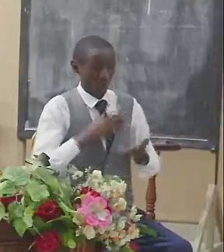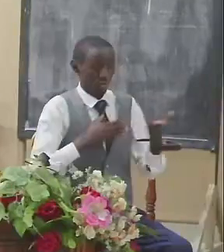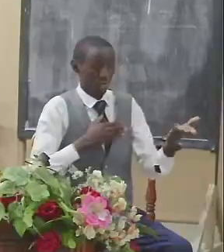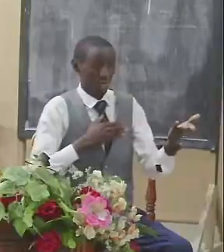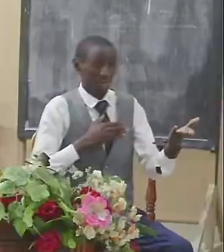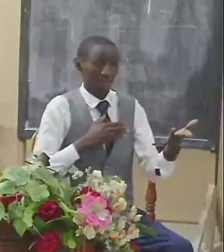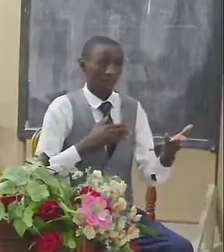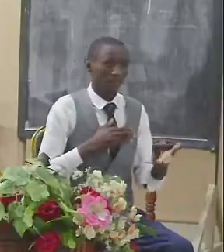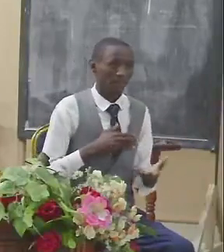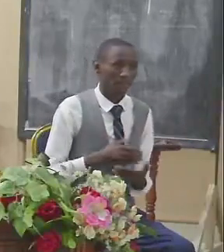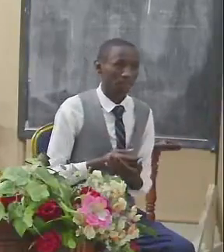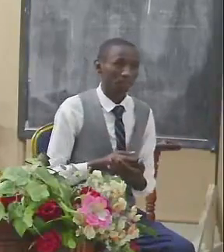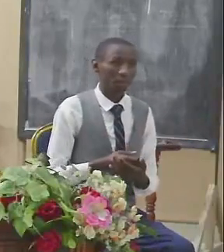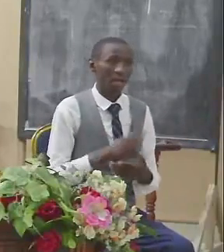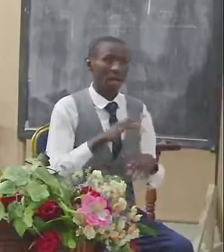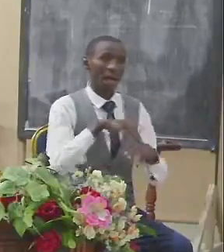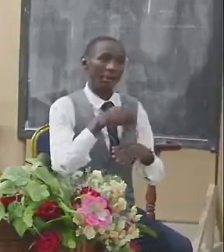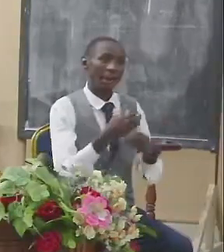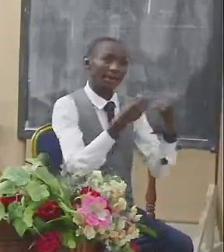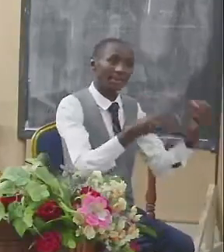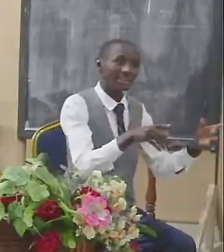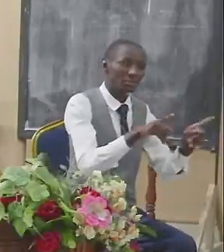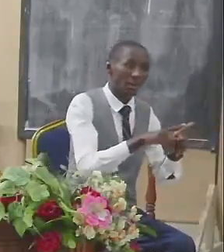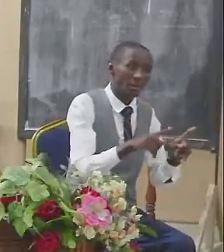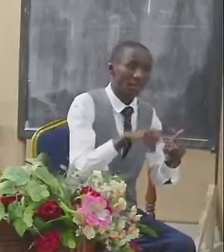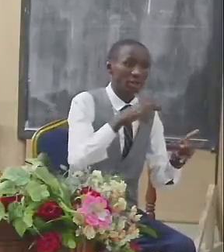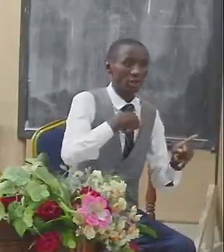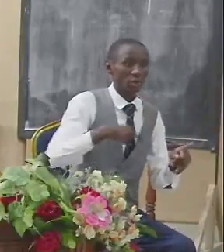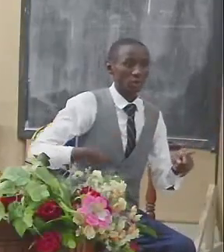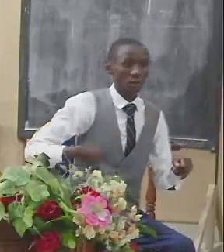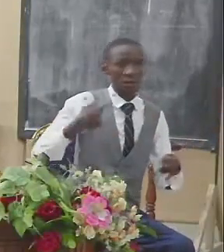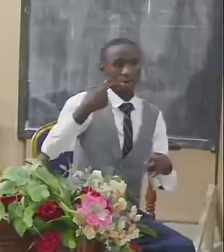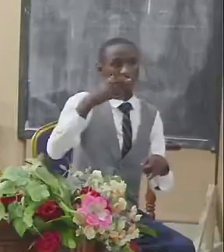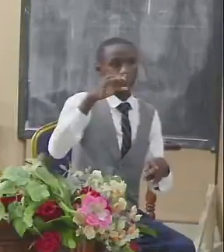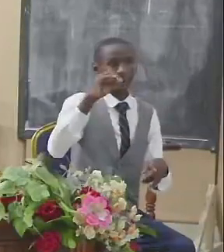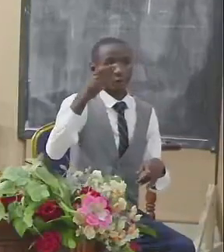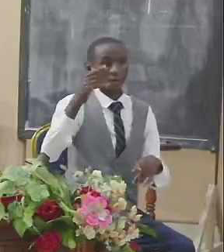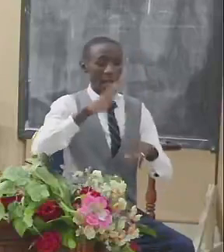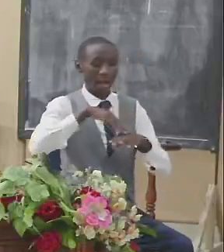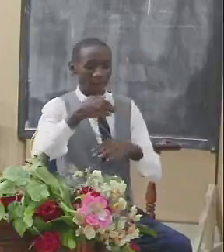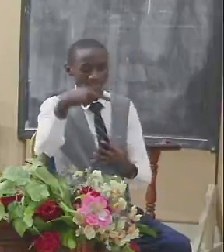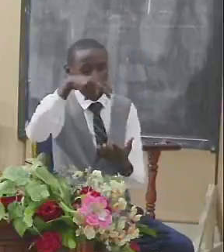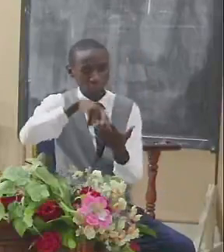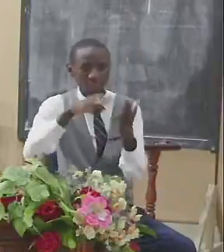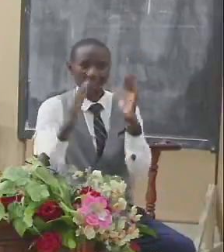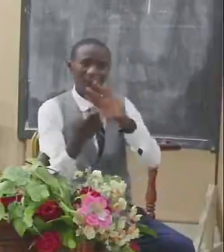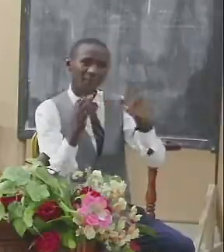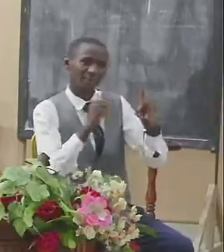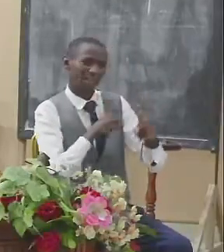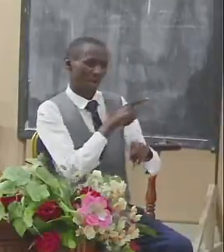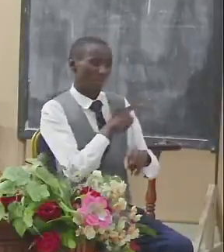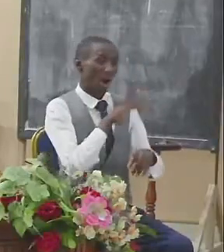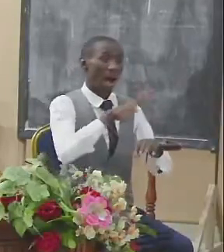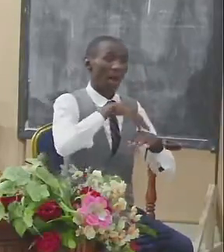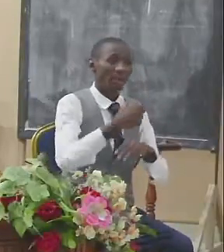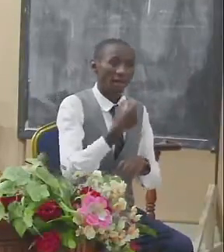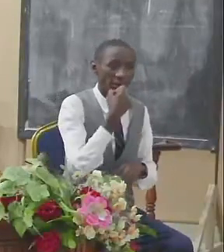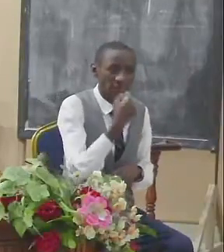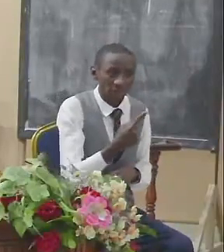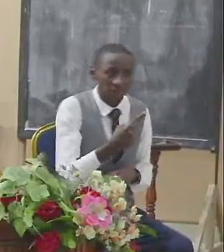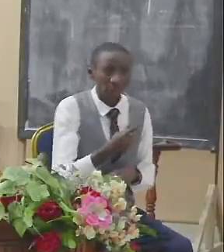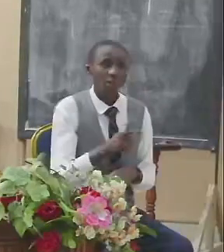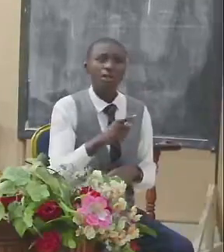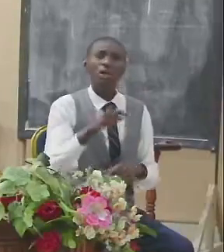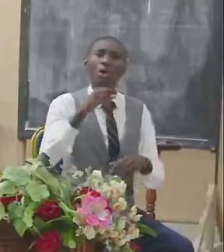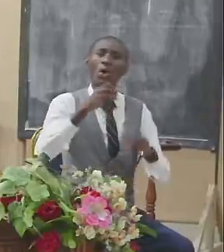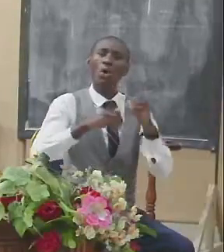sans même le roi Gog. Aka acha hata na mfalme Gog. Ensuite, il s'est présenté devant Samuel. Kisha akasimama mbele ya Samuel. Oh mtu wa Mungu,